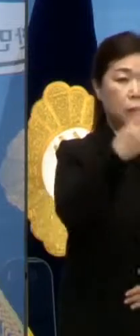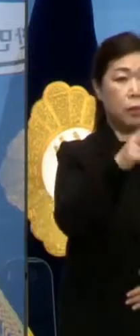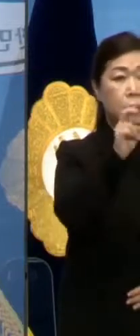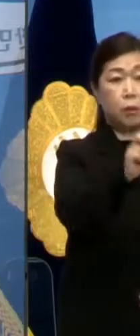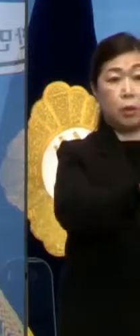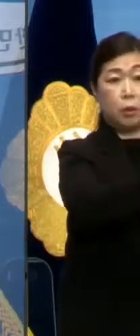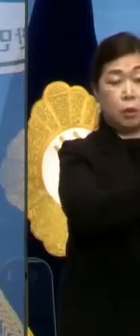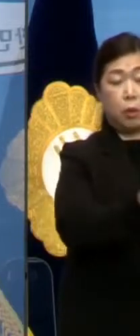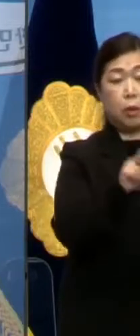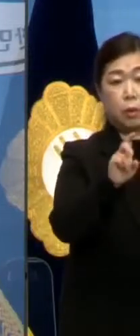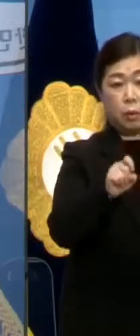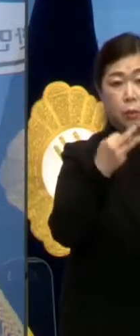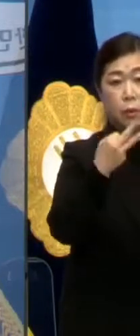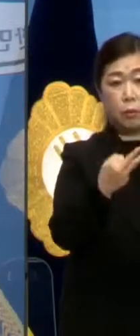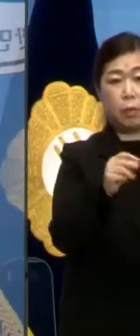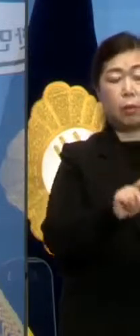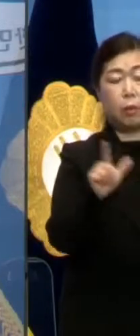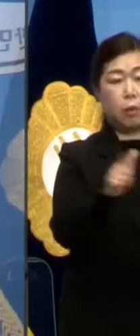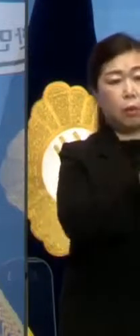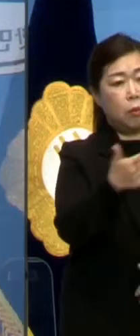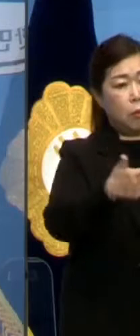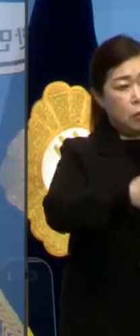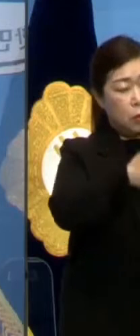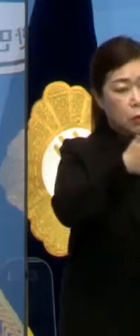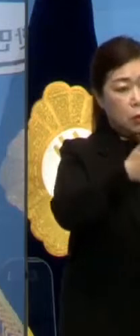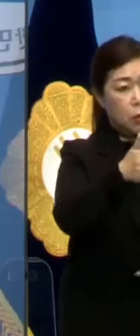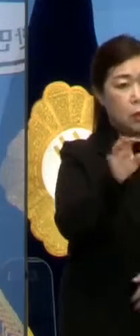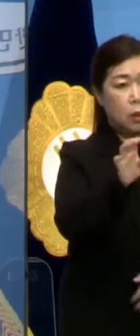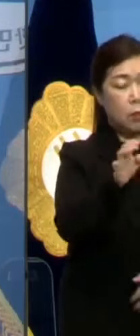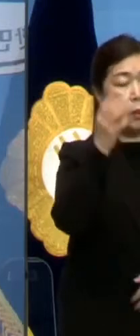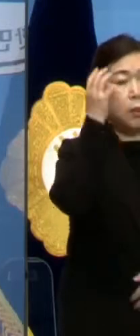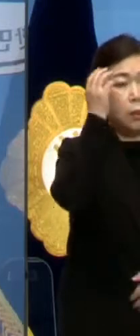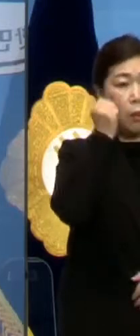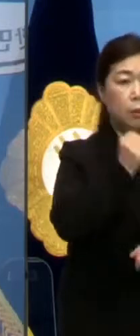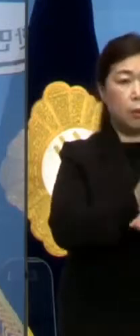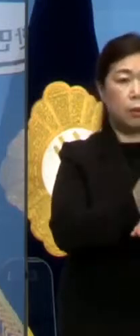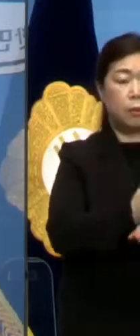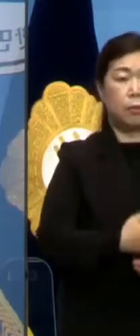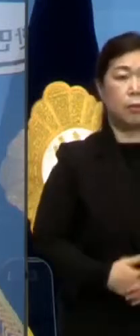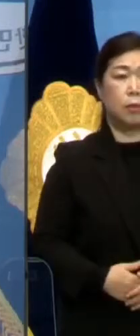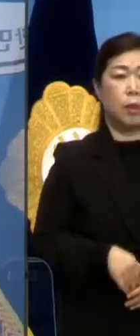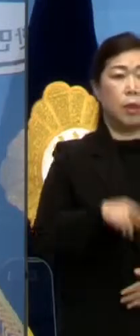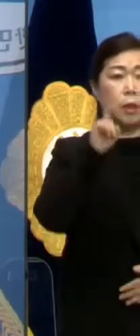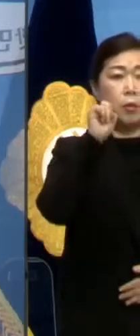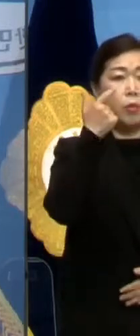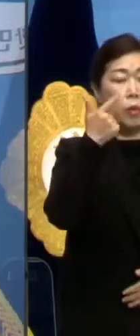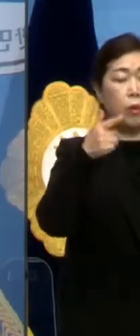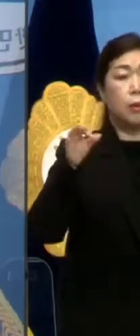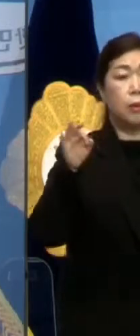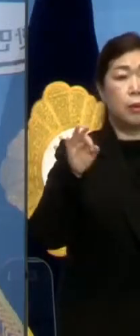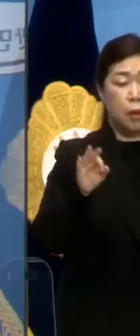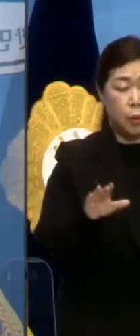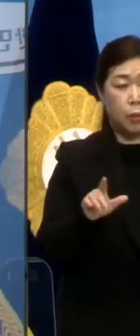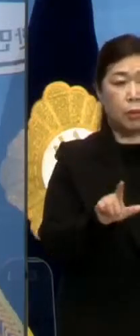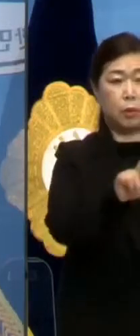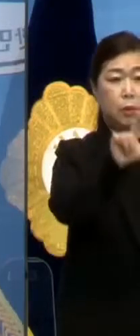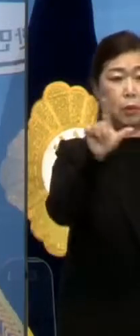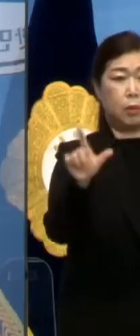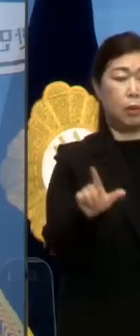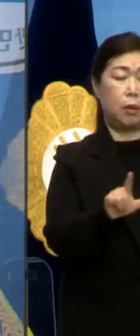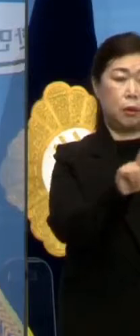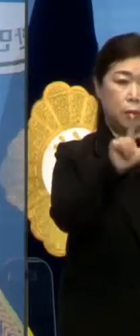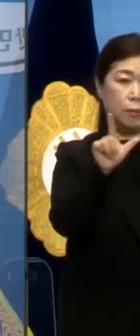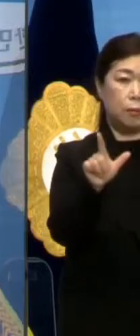2020년 10월 13일 오후 6시 40분을 기억합니다. 16개월 짧은 생을